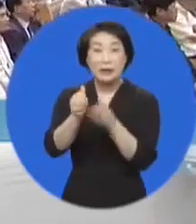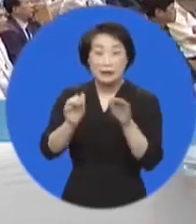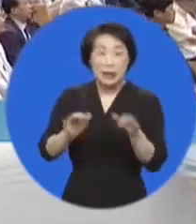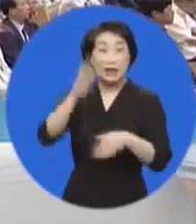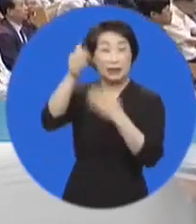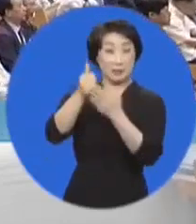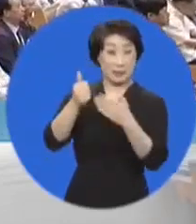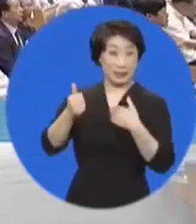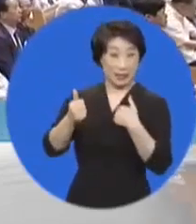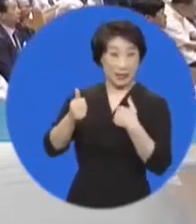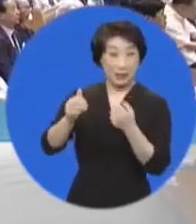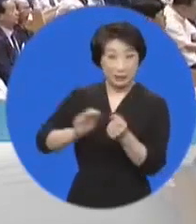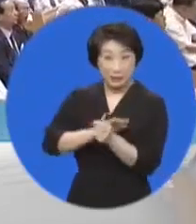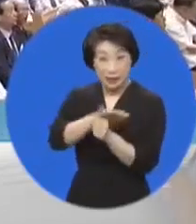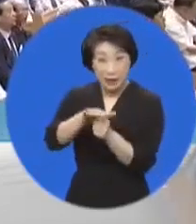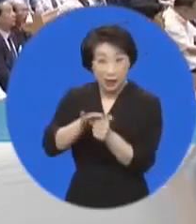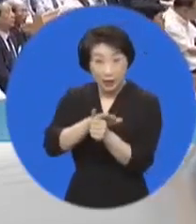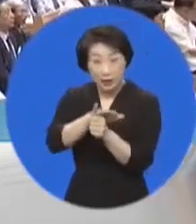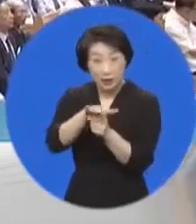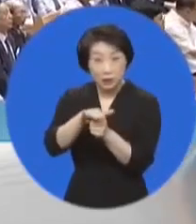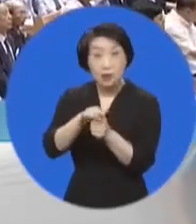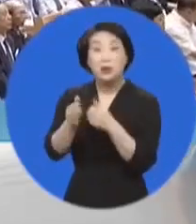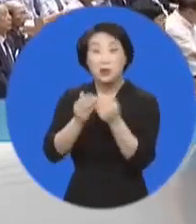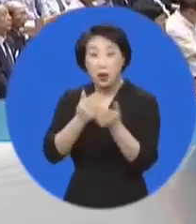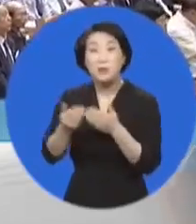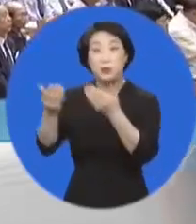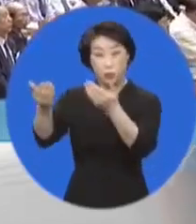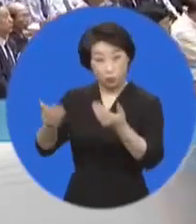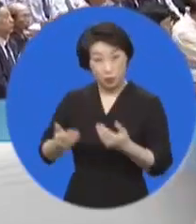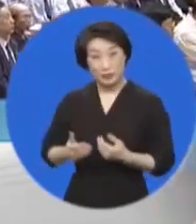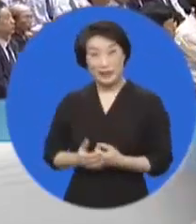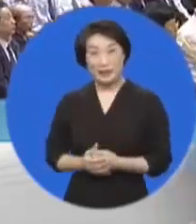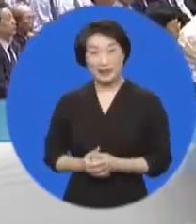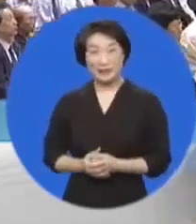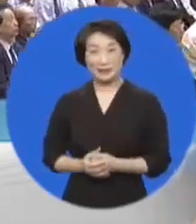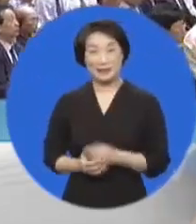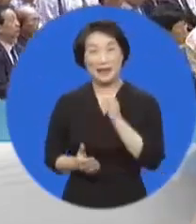하나님이 나를 사랑으로 경험으로 주셨다.